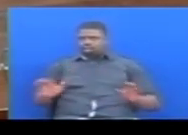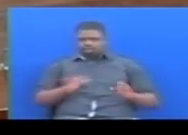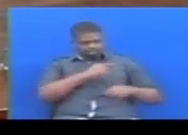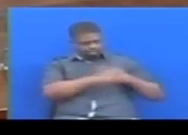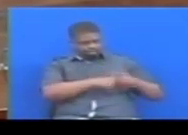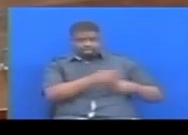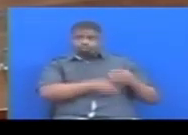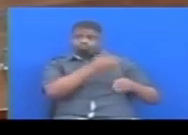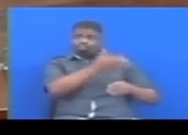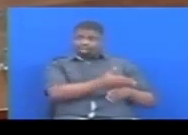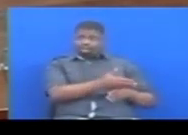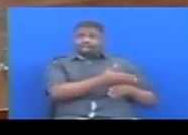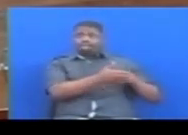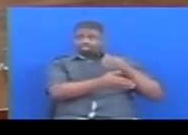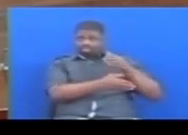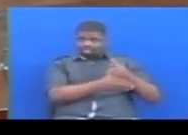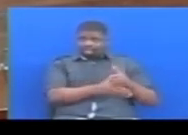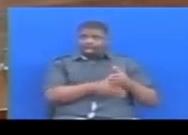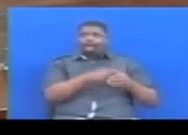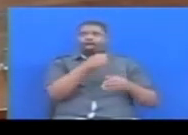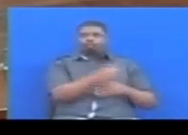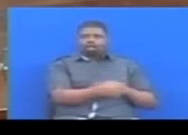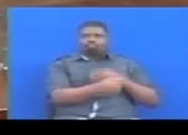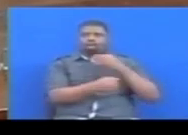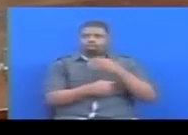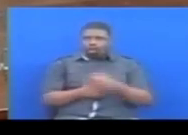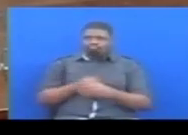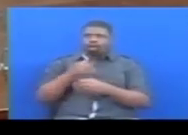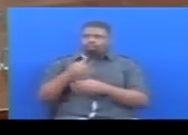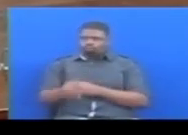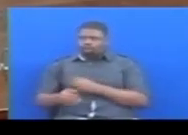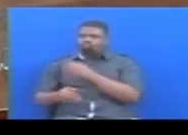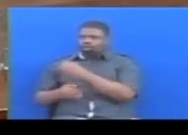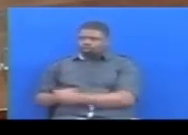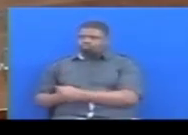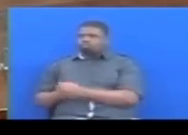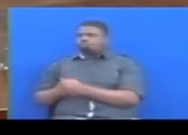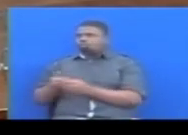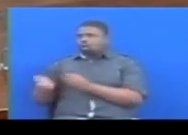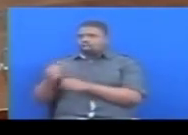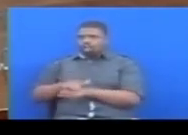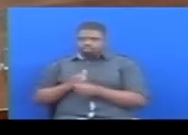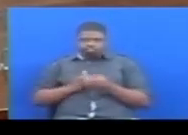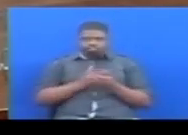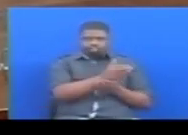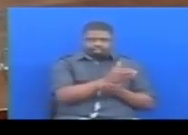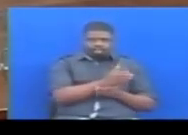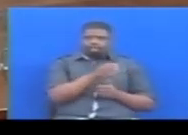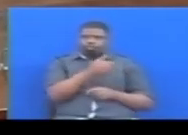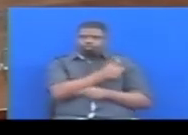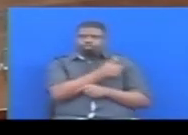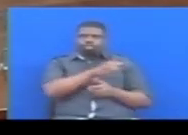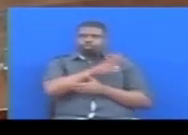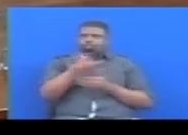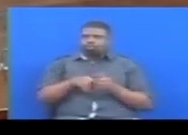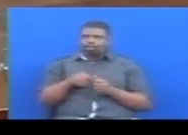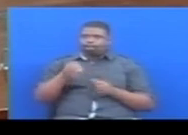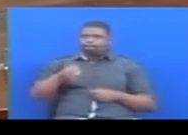kwa awamu, na hivi ninavyoongea kwamba wataalamu wetu katika wa wizara wameshapita hospitali zote, ikiwa ni pamoja na hiyo hospitali ya rufaa ya